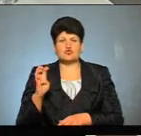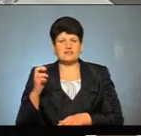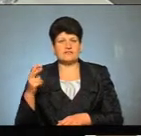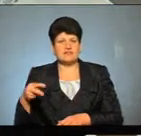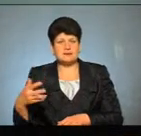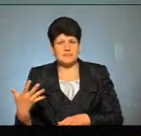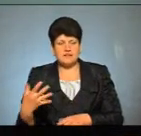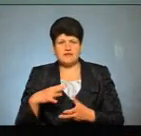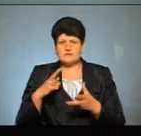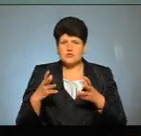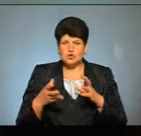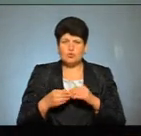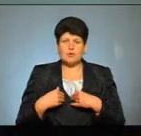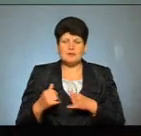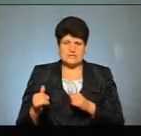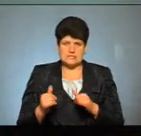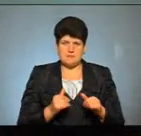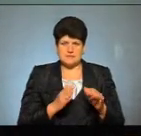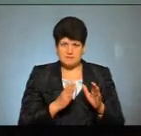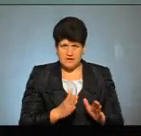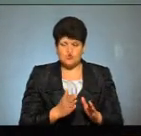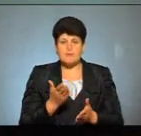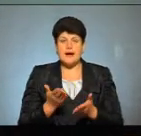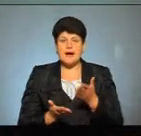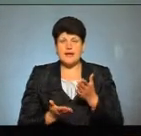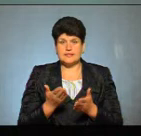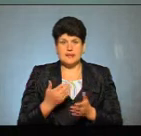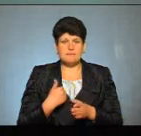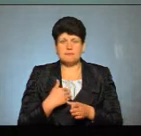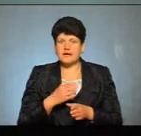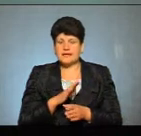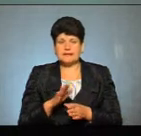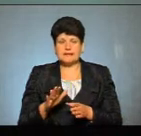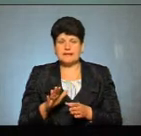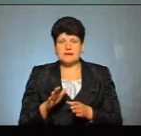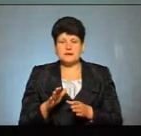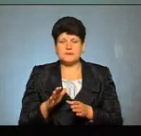450-425. Ми в цілому забезпечуємо. Але ми не виключаємо, що